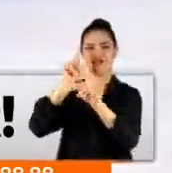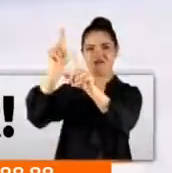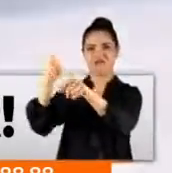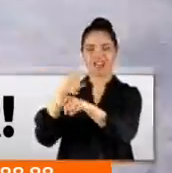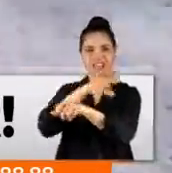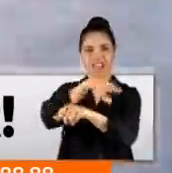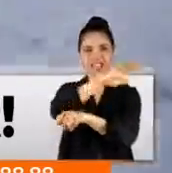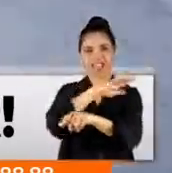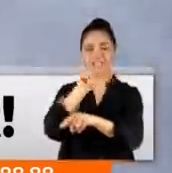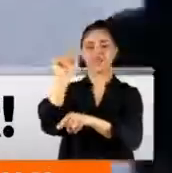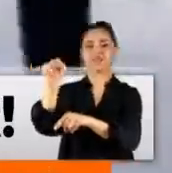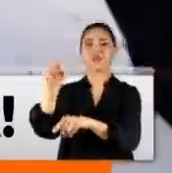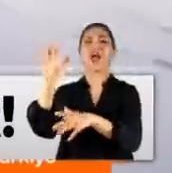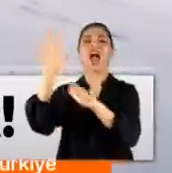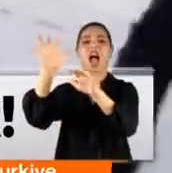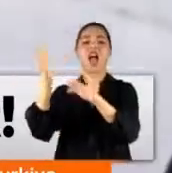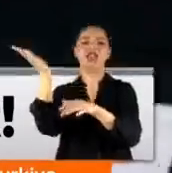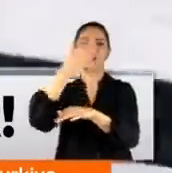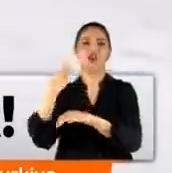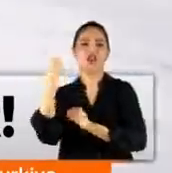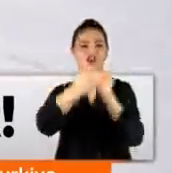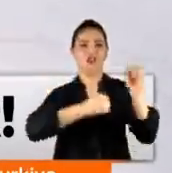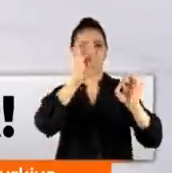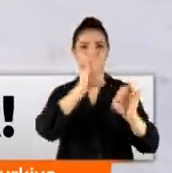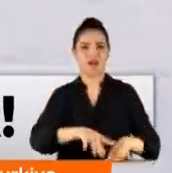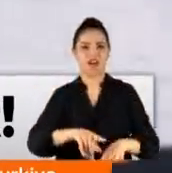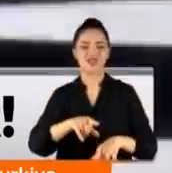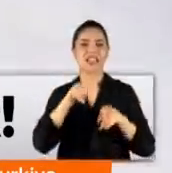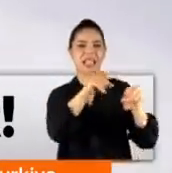sonra üzerlerine doğru hamle yaptı.